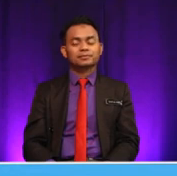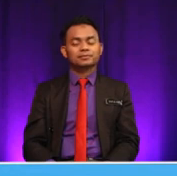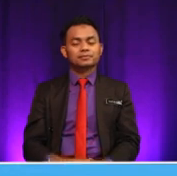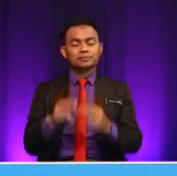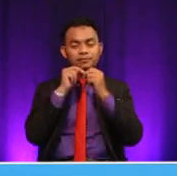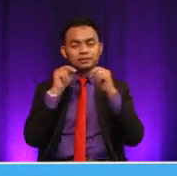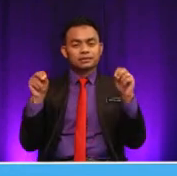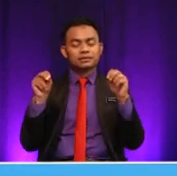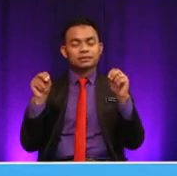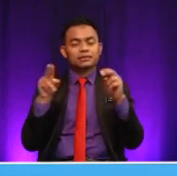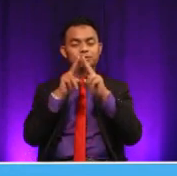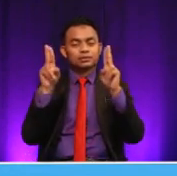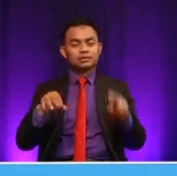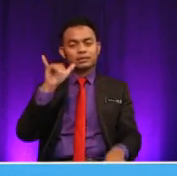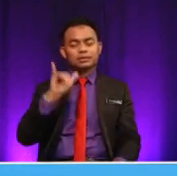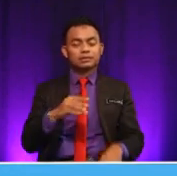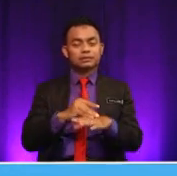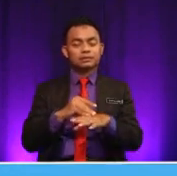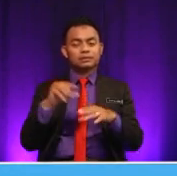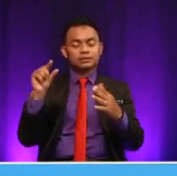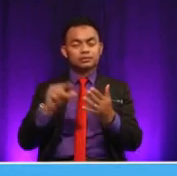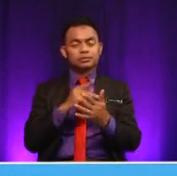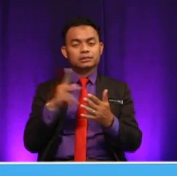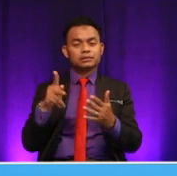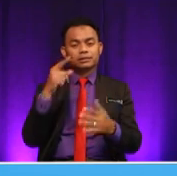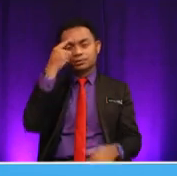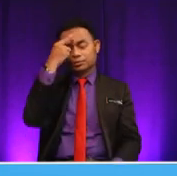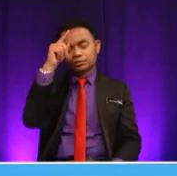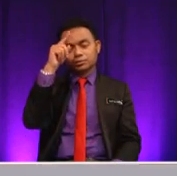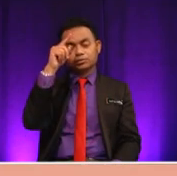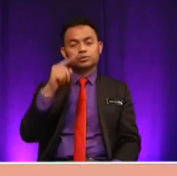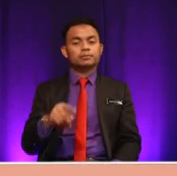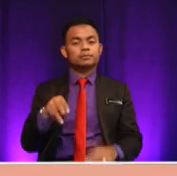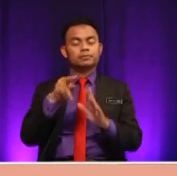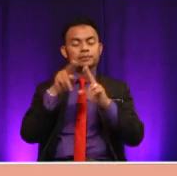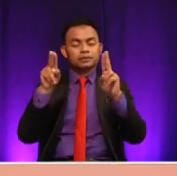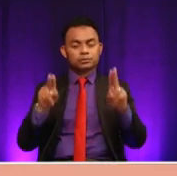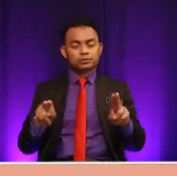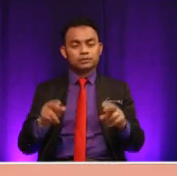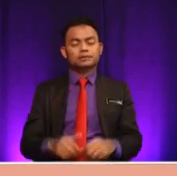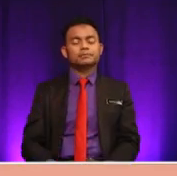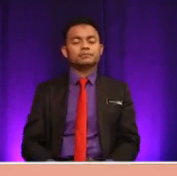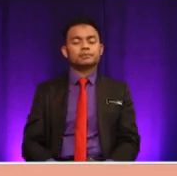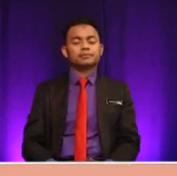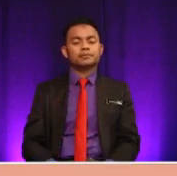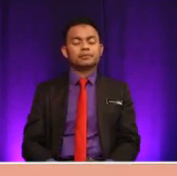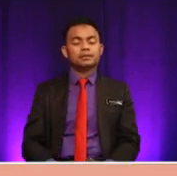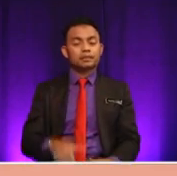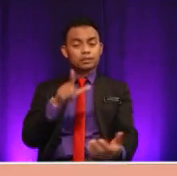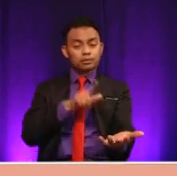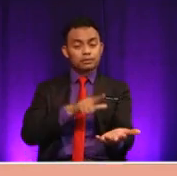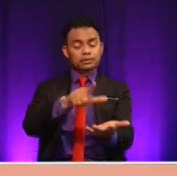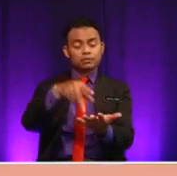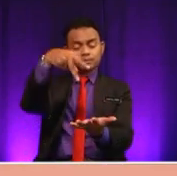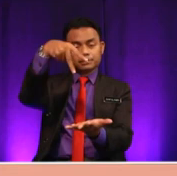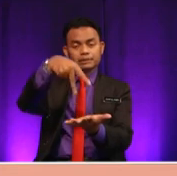hujan yang digunakan untuk menguji kuasa kaki acara Padang jawaban Saya ujian lompat jauh berdiri